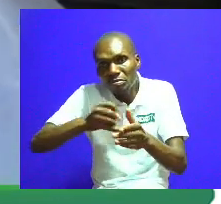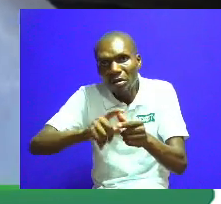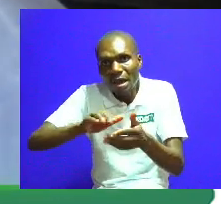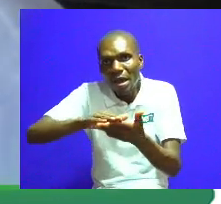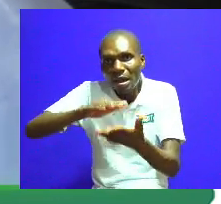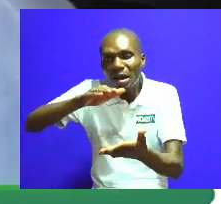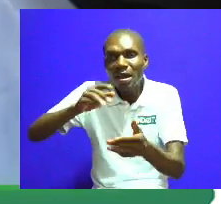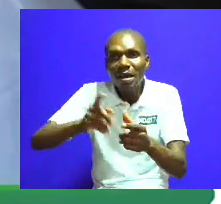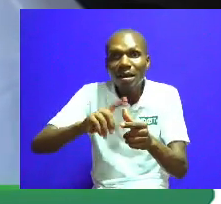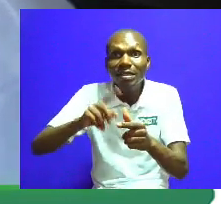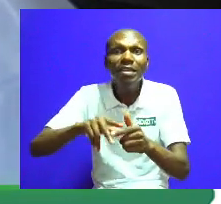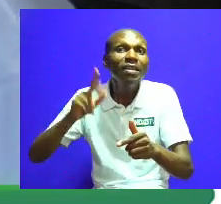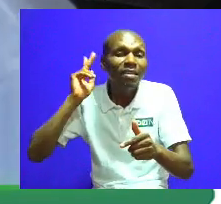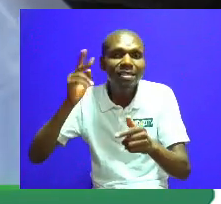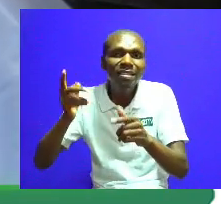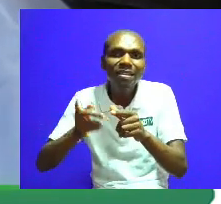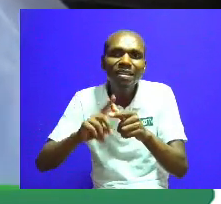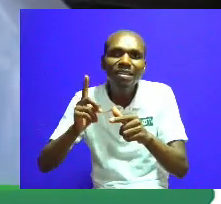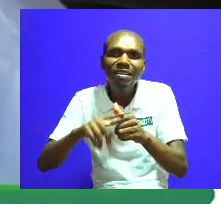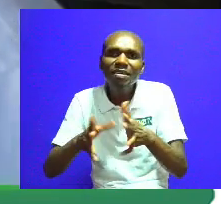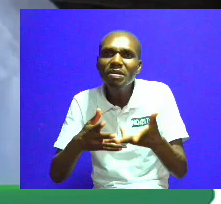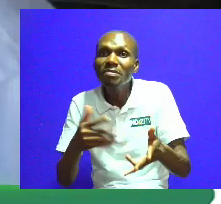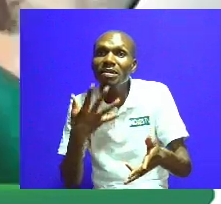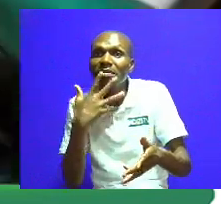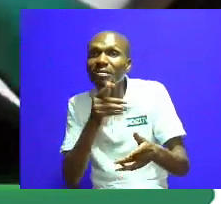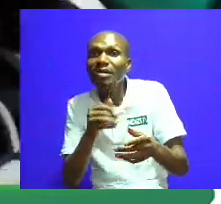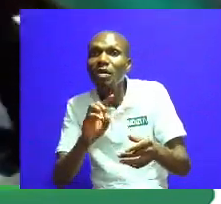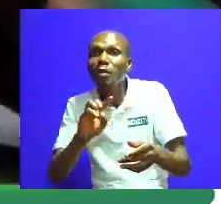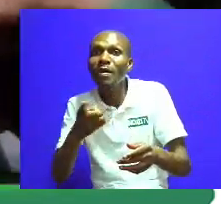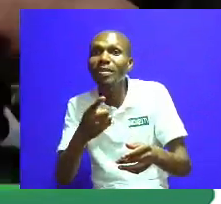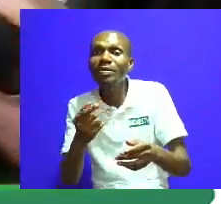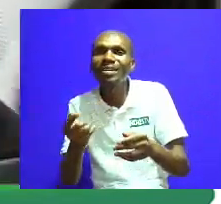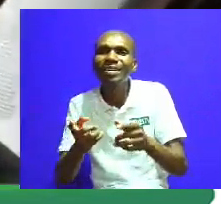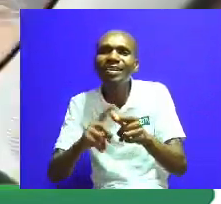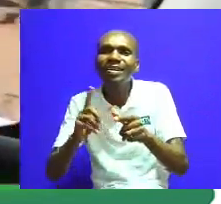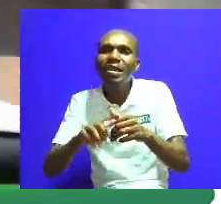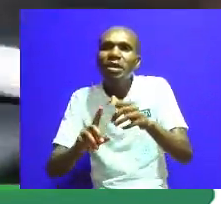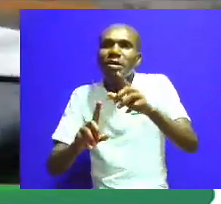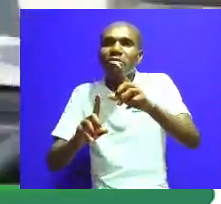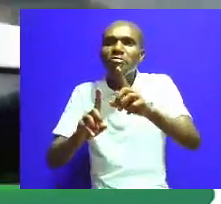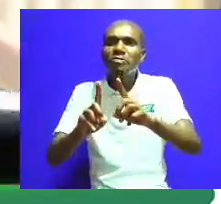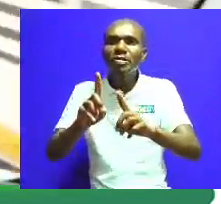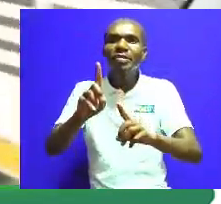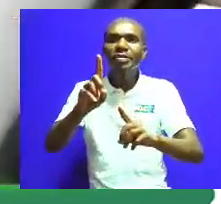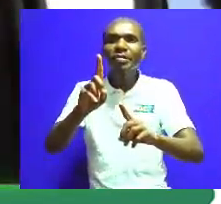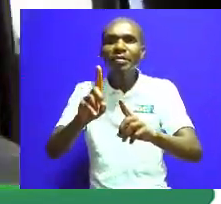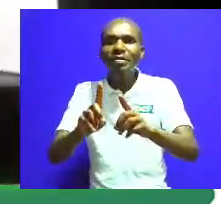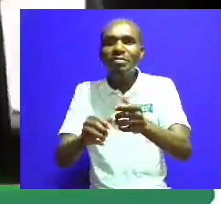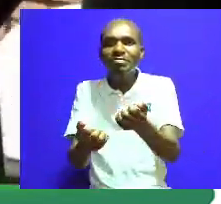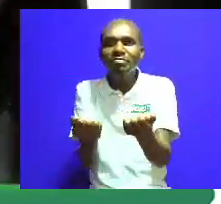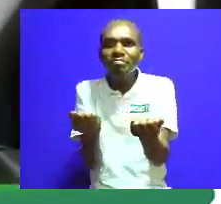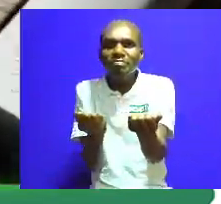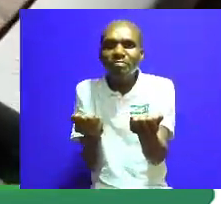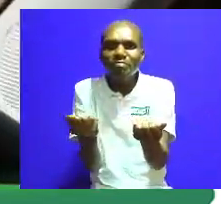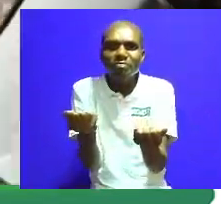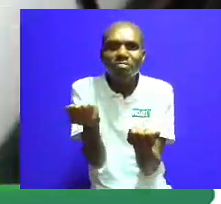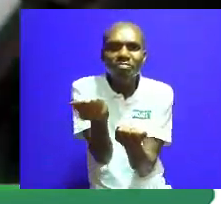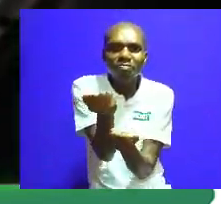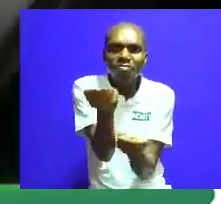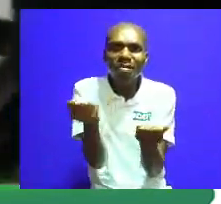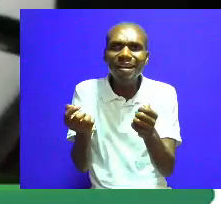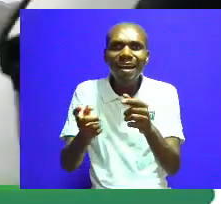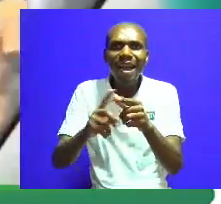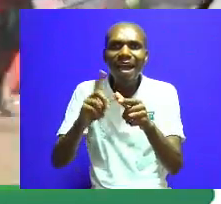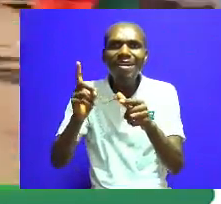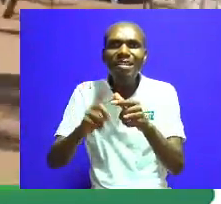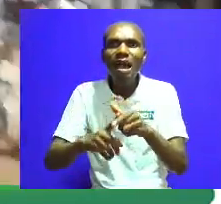na unakuja Kisii, so utaicharge labda hata na 500 ama 1000. Aseta are abene tolinete egari eyo nigo twanyo letete